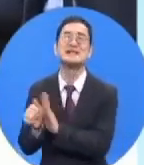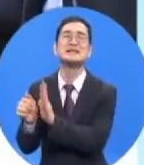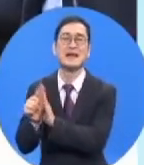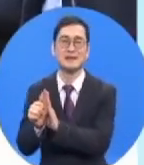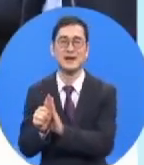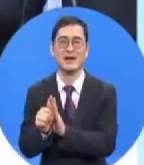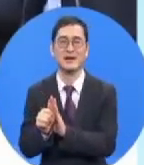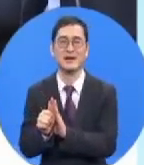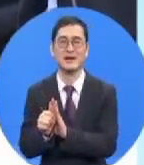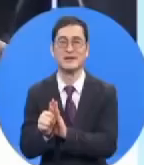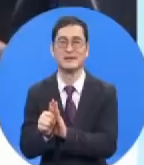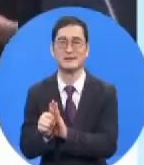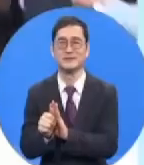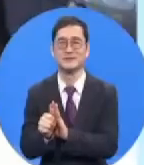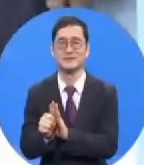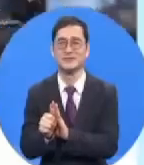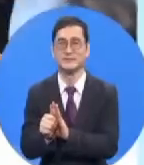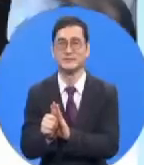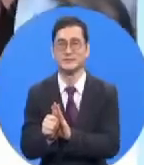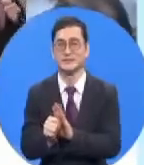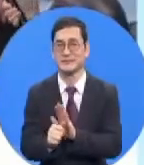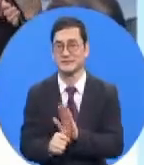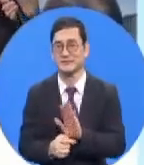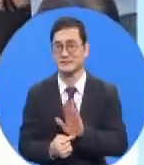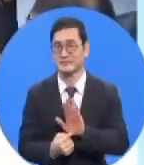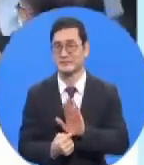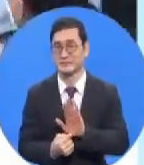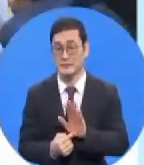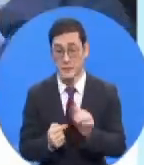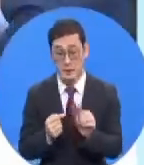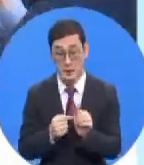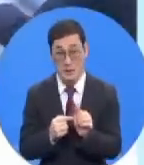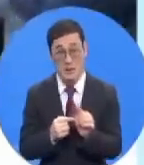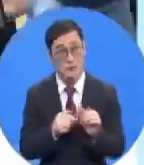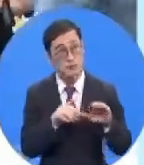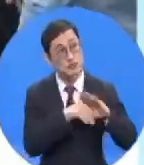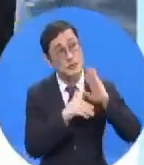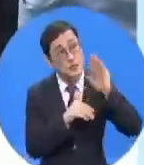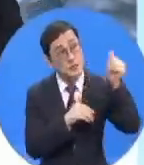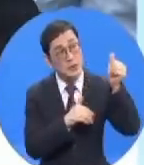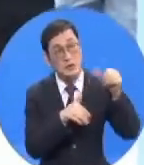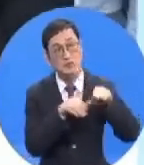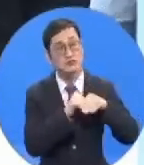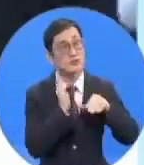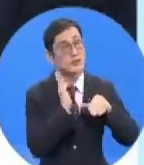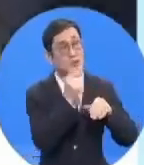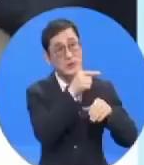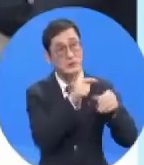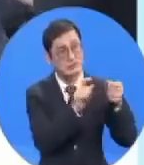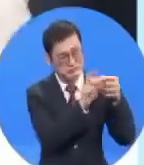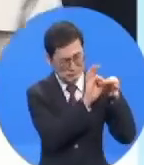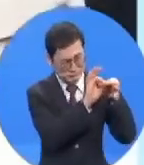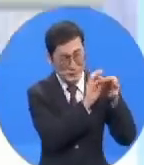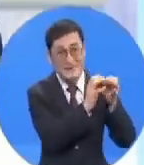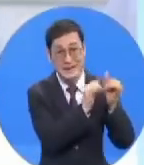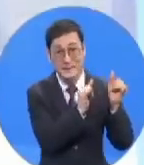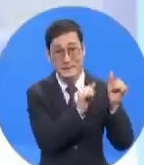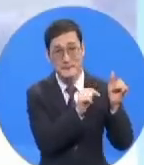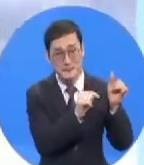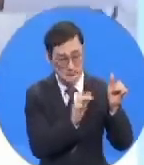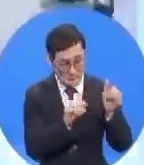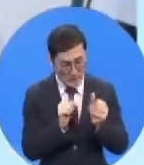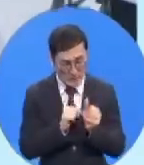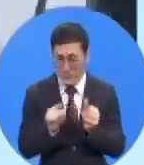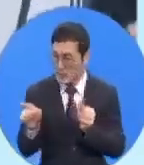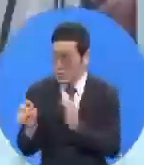들어가게 되는데 3월부터는. 그런데 어떤 친문 중에 한 분이라고 하는 민 의원이 저런 표현을 한 것은 친문 진영에도 일정 부분 변화가 일고 있다는